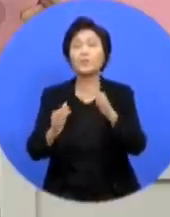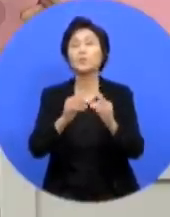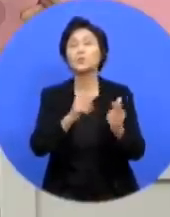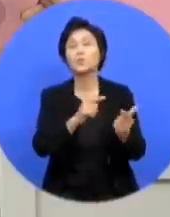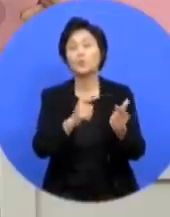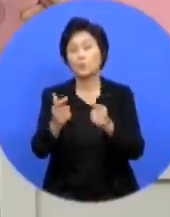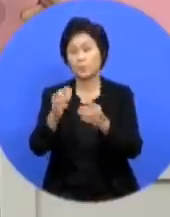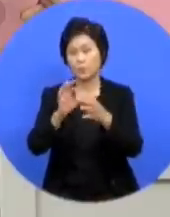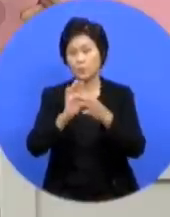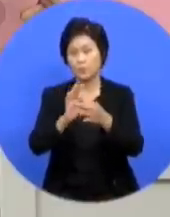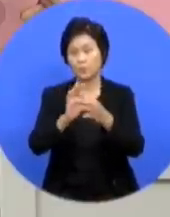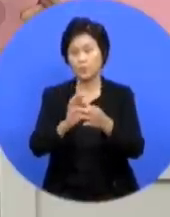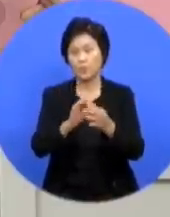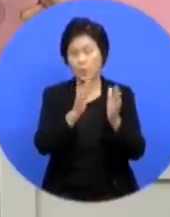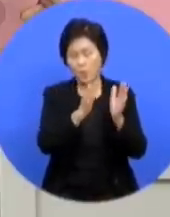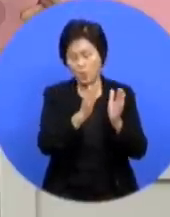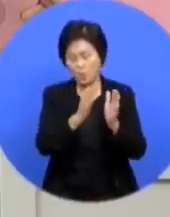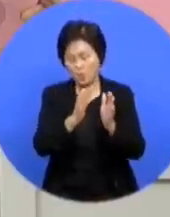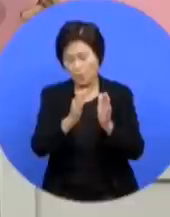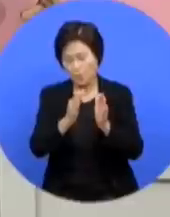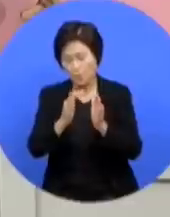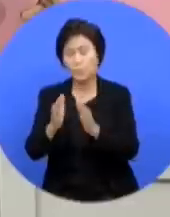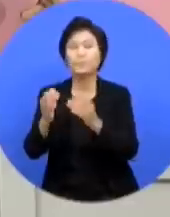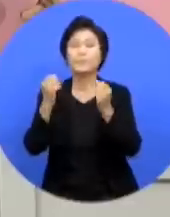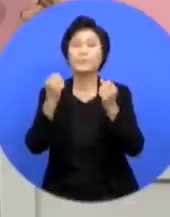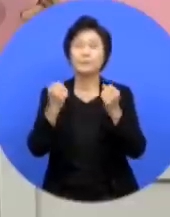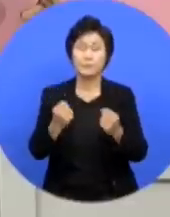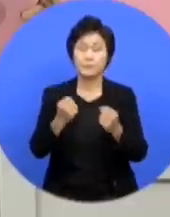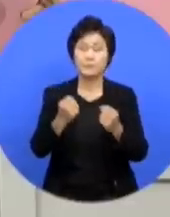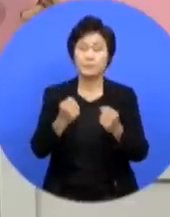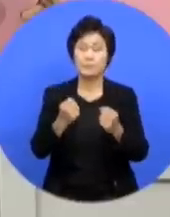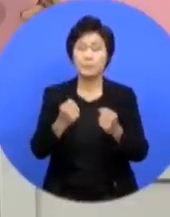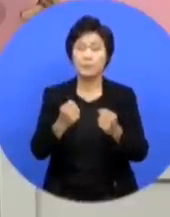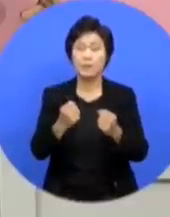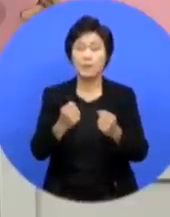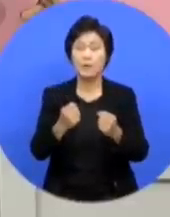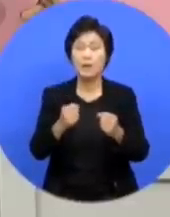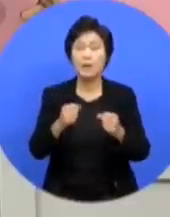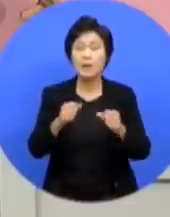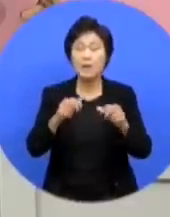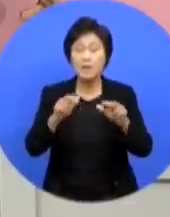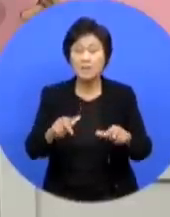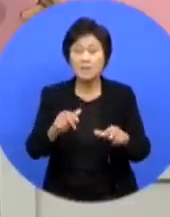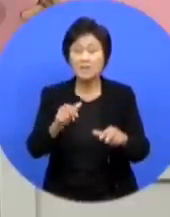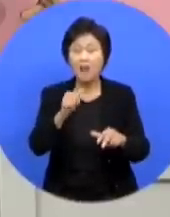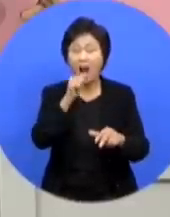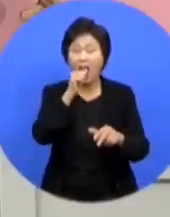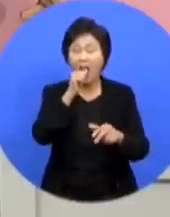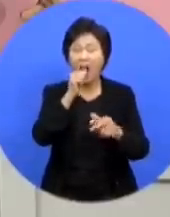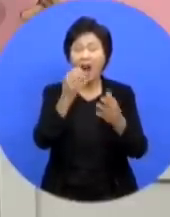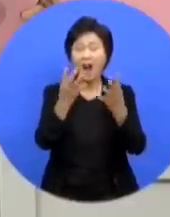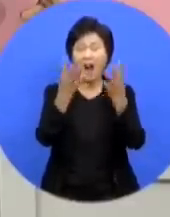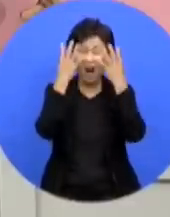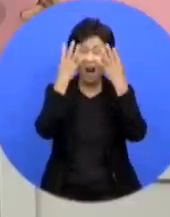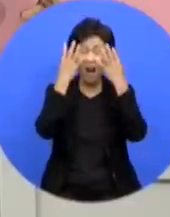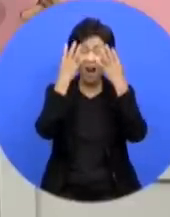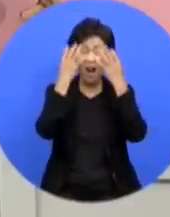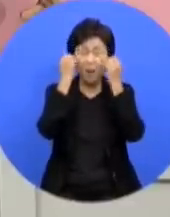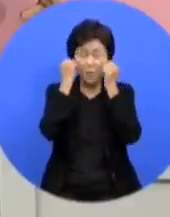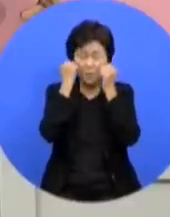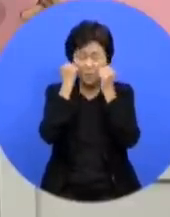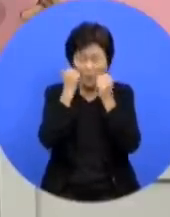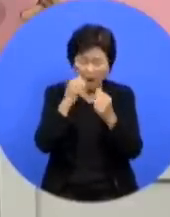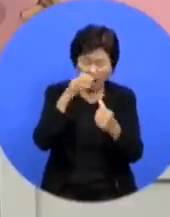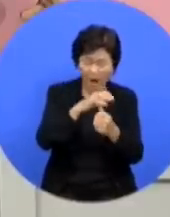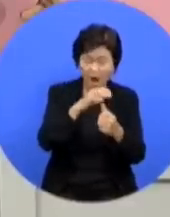살면서 참혹하게 살육당하면서 그 수용소에서 할 수 있는 일이 생명을 내두고 기도하는 것밖에 더 있습니까? 예. 북한의